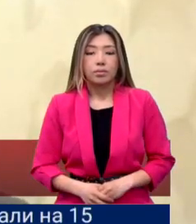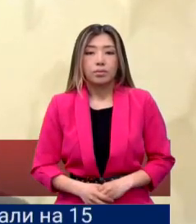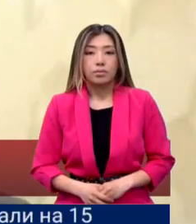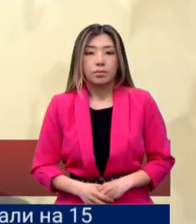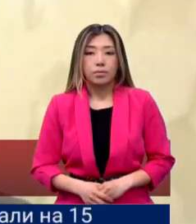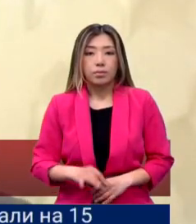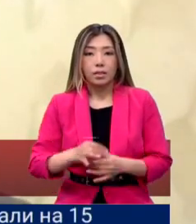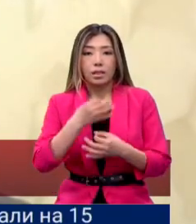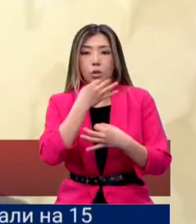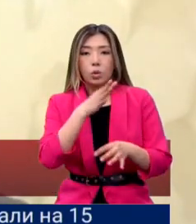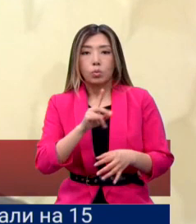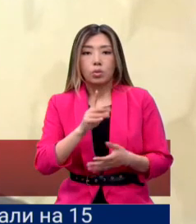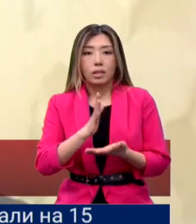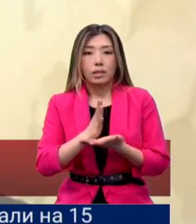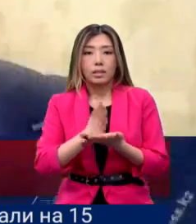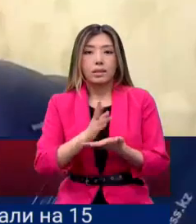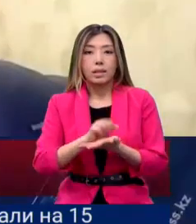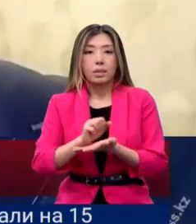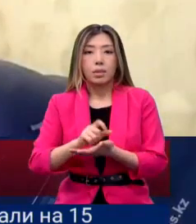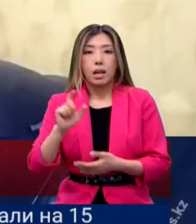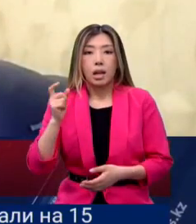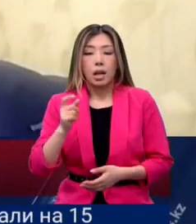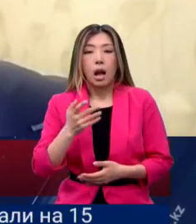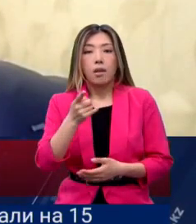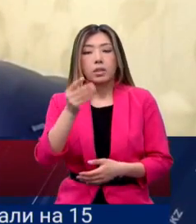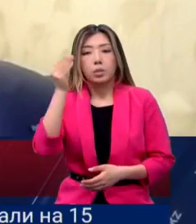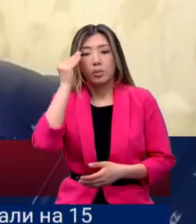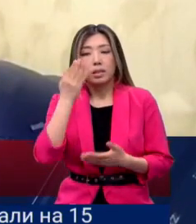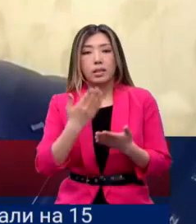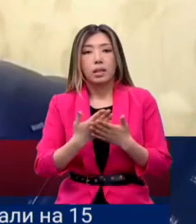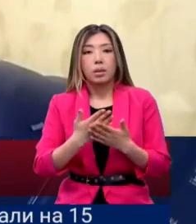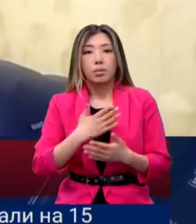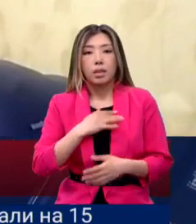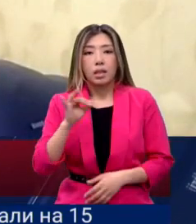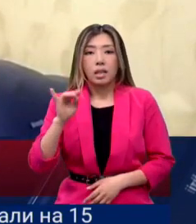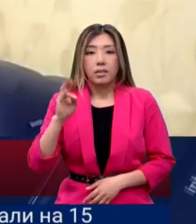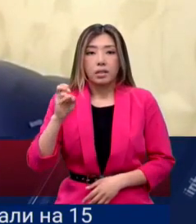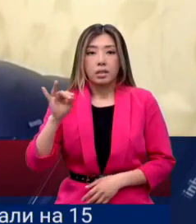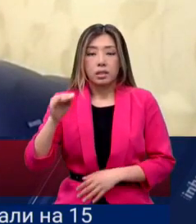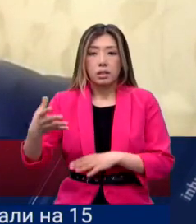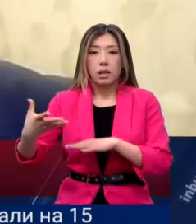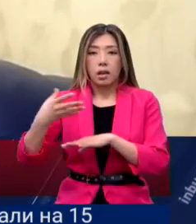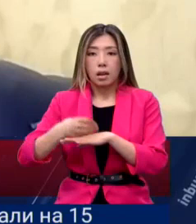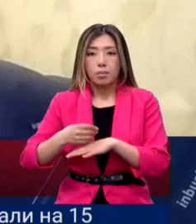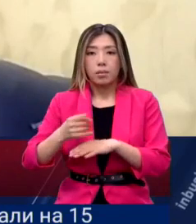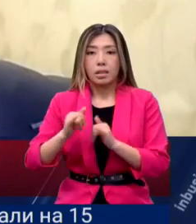вообще секторам экономики. Ну, по вашим прогнозам, сколько еще времени нужно, чтобы этот поток инвестиций к нам зашел?